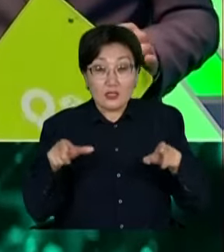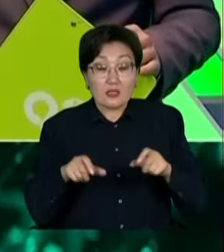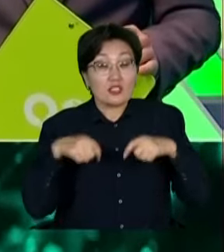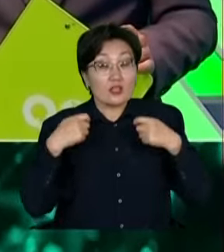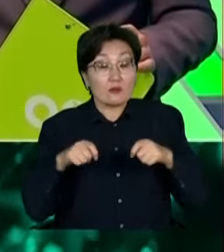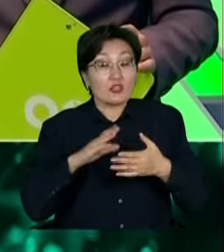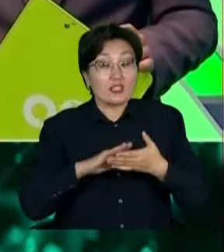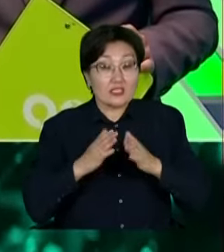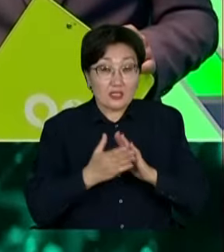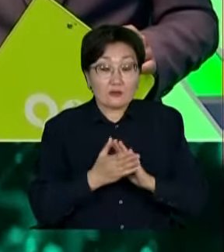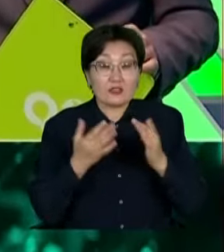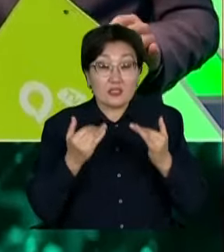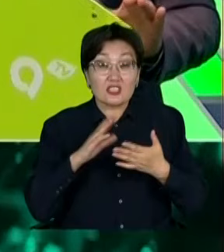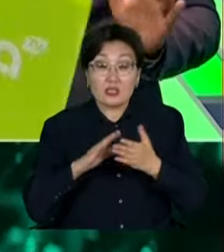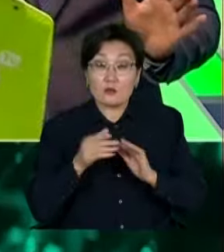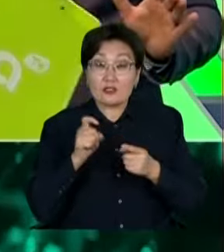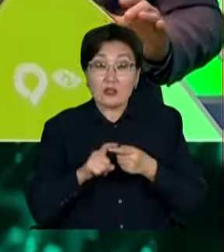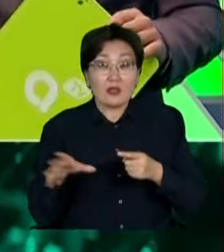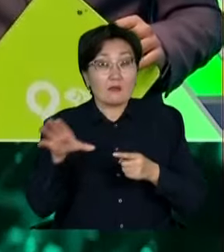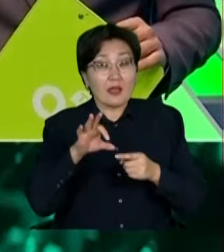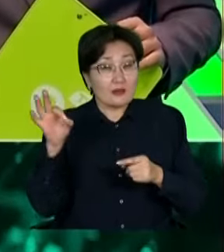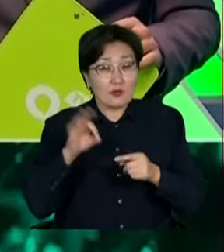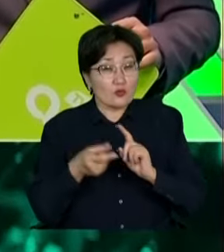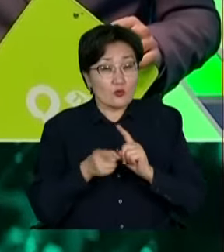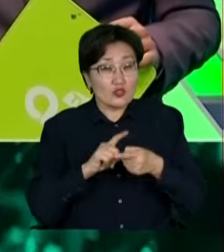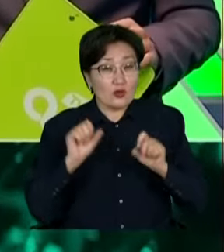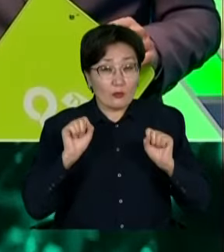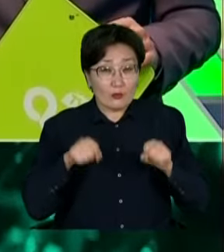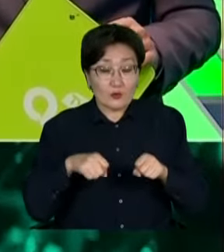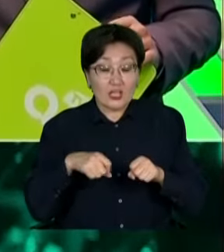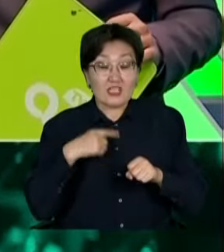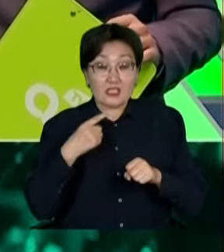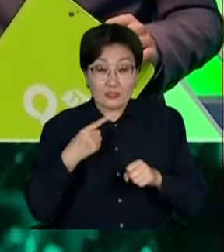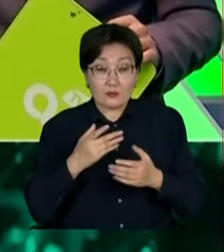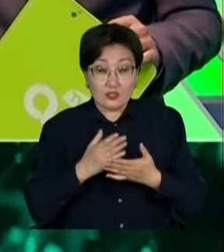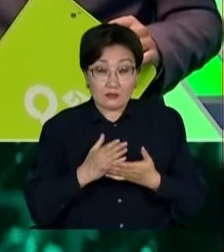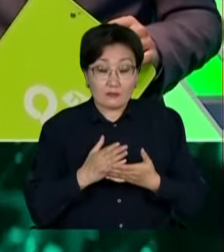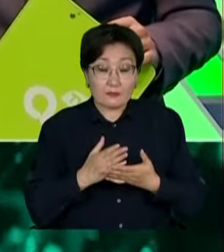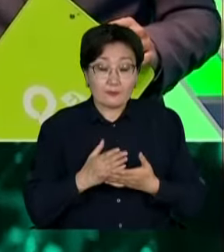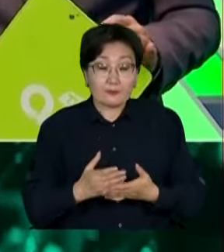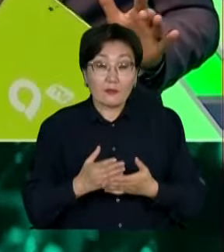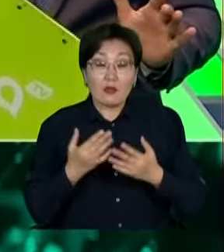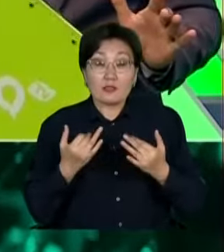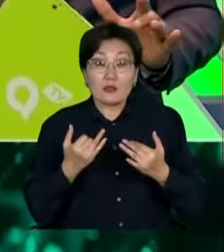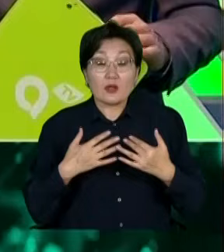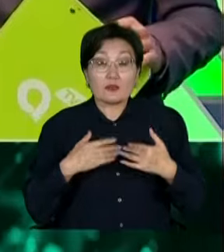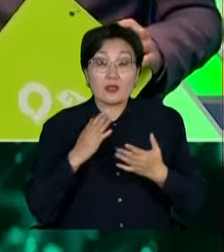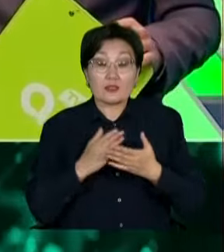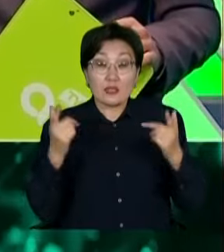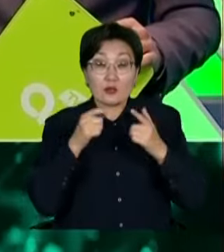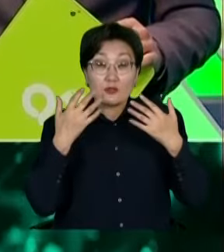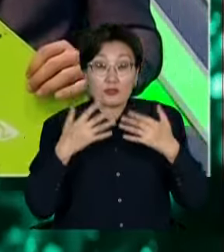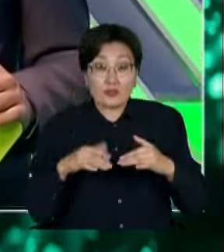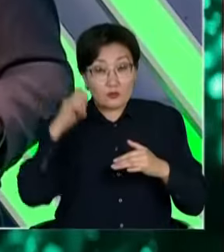нарықтағы жағдайға байланысты бәрі әп сәтте өзгеріп кетуі мүмкін екенінде жасырмайды мамандар. Мендегі бар ақпар